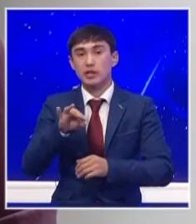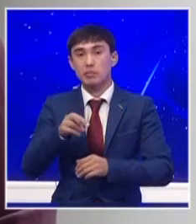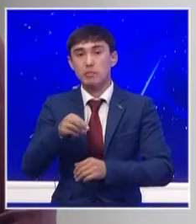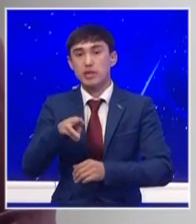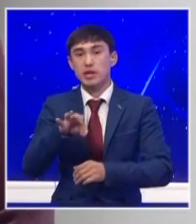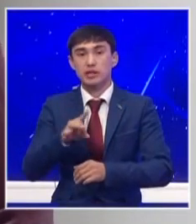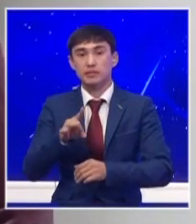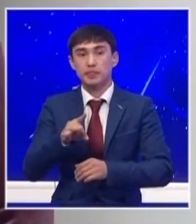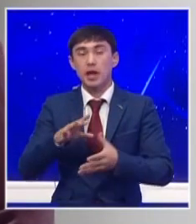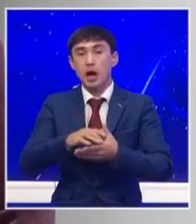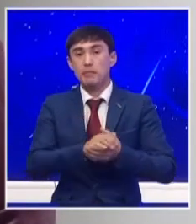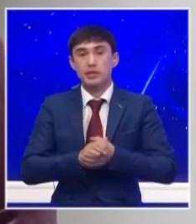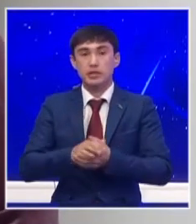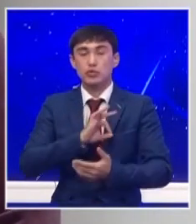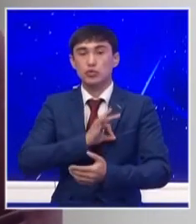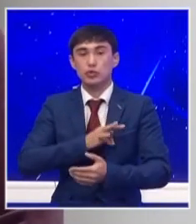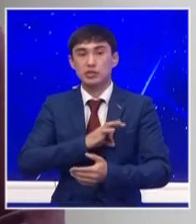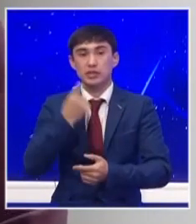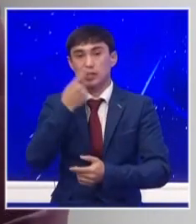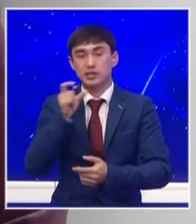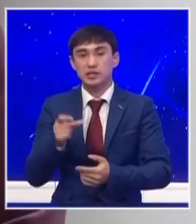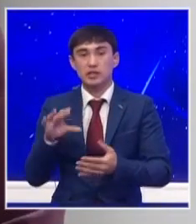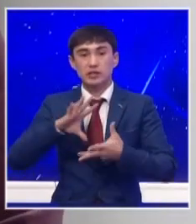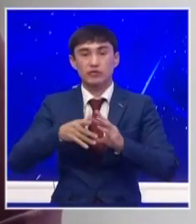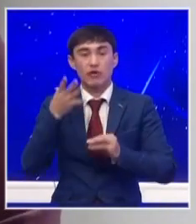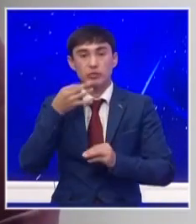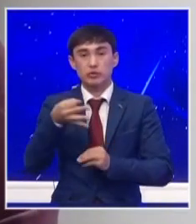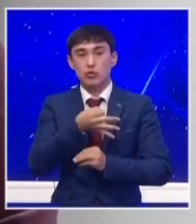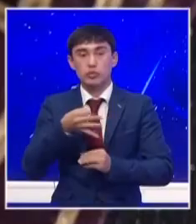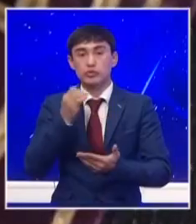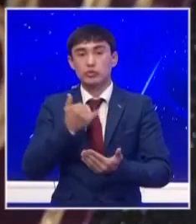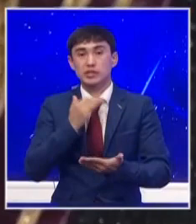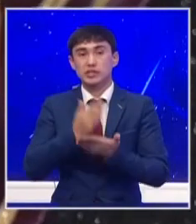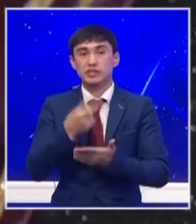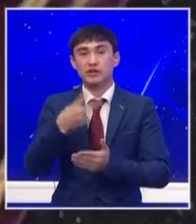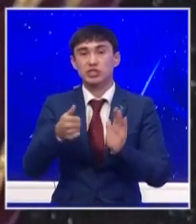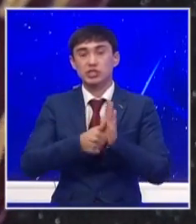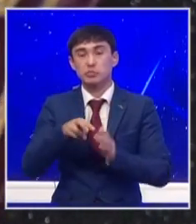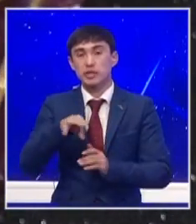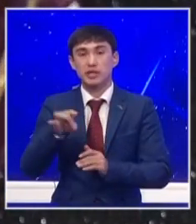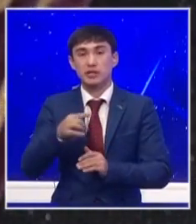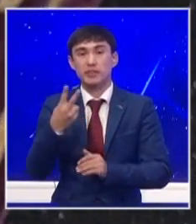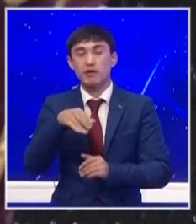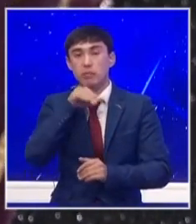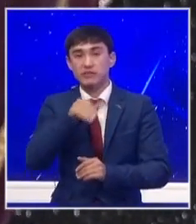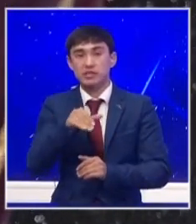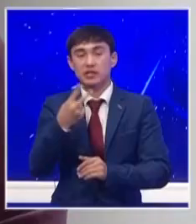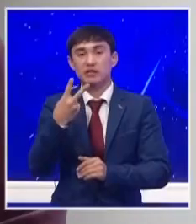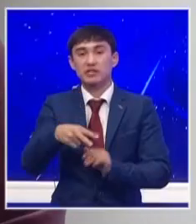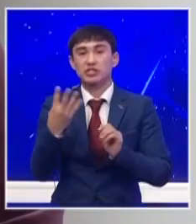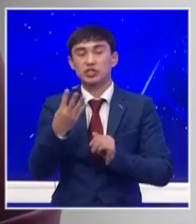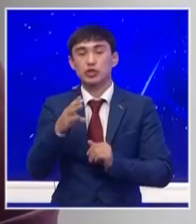медиаторов и Объединение юридических лиц всего в Алматинской обла име и